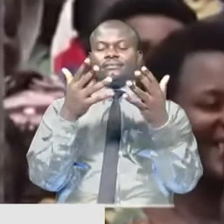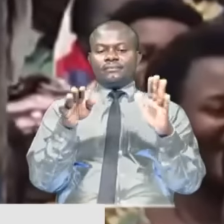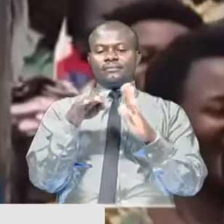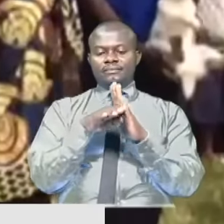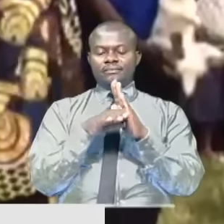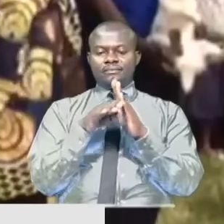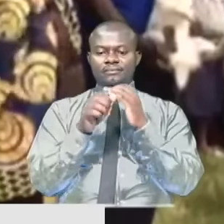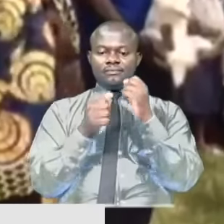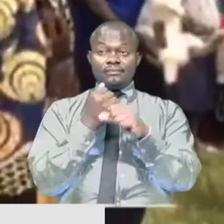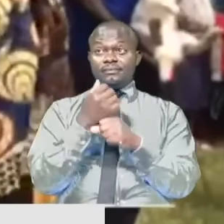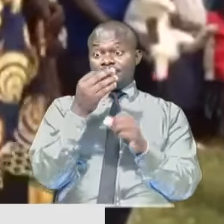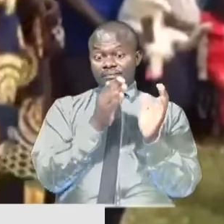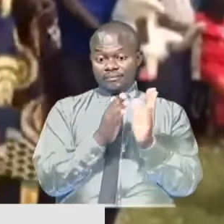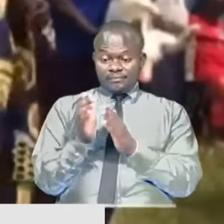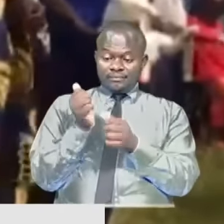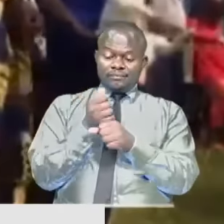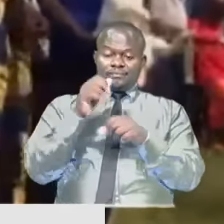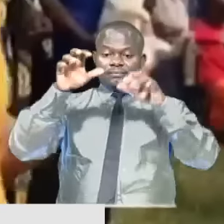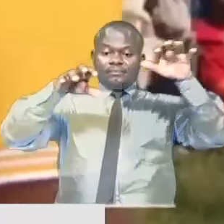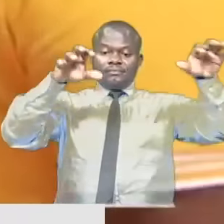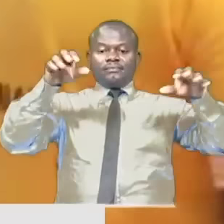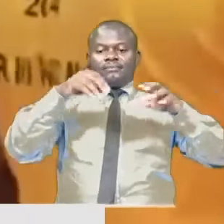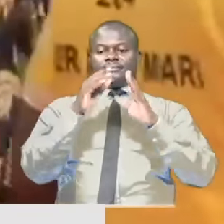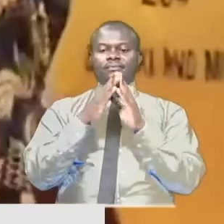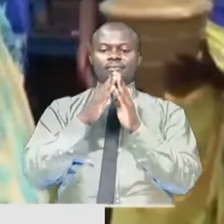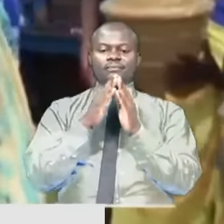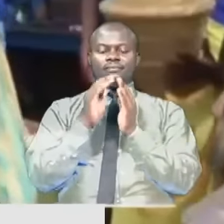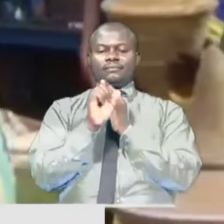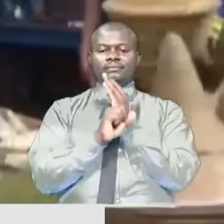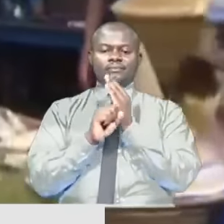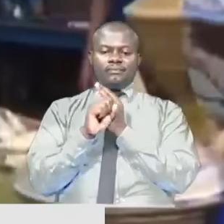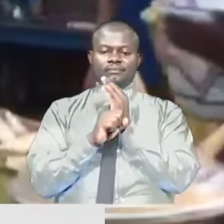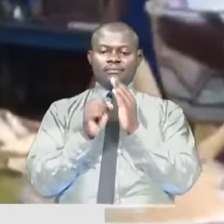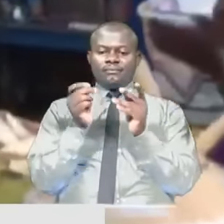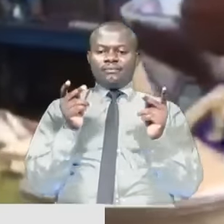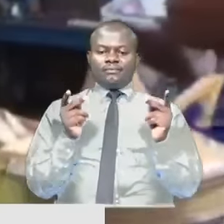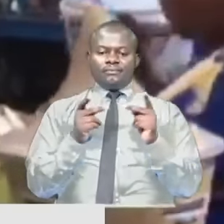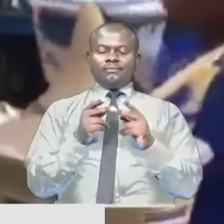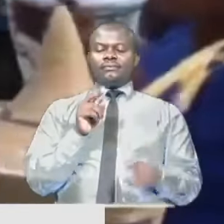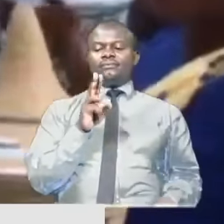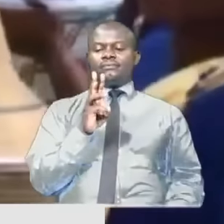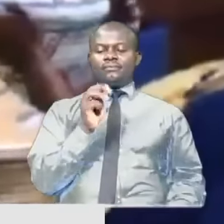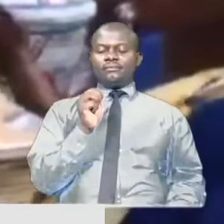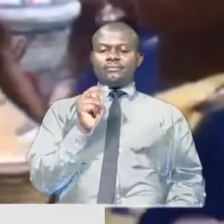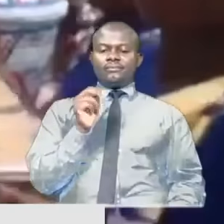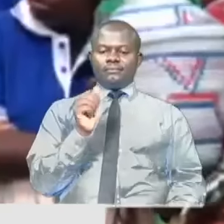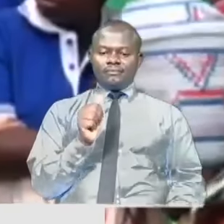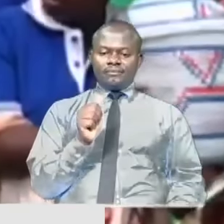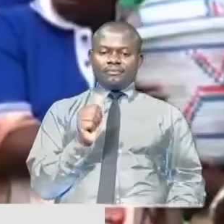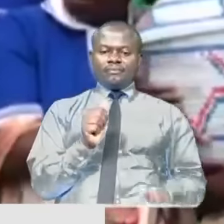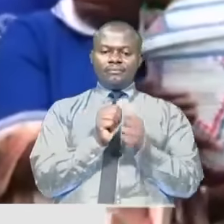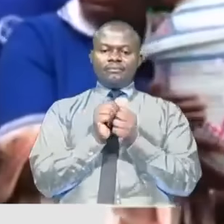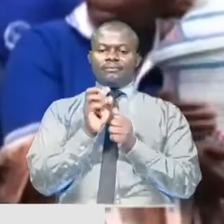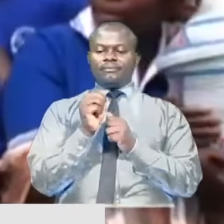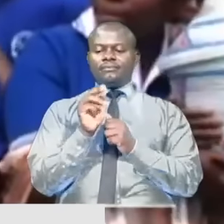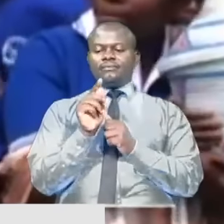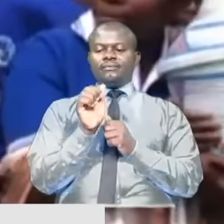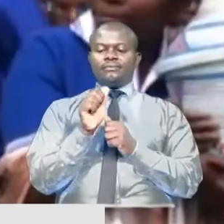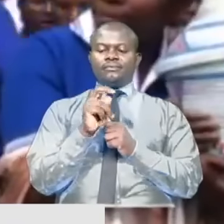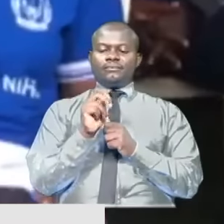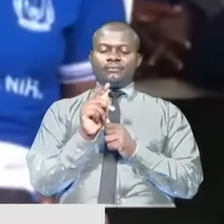gahunda zikorwa hirya no hino mu midugudu y'umurenge aho Uwimana Speciosa na Mukankotanyi Jean Bosco bavuga ko